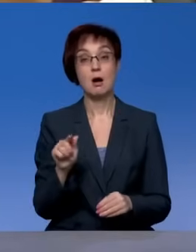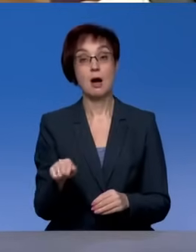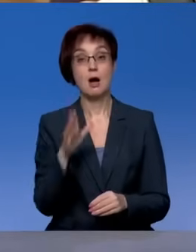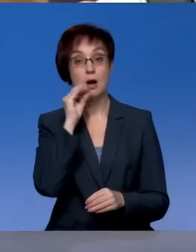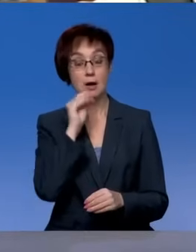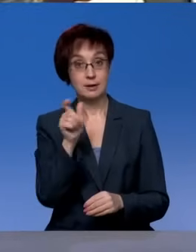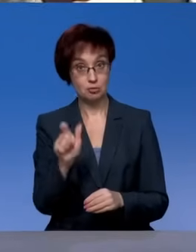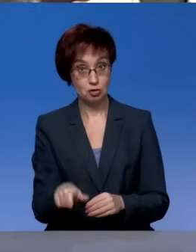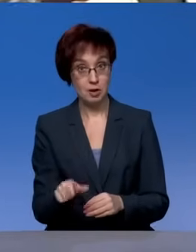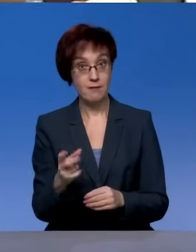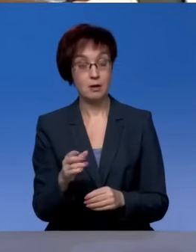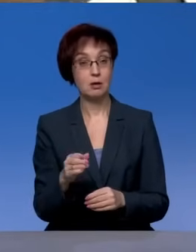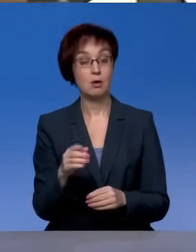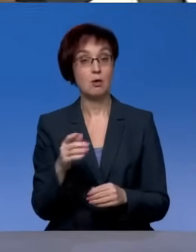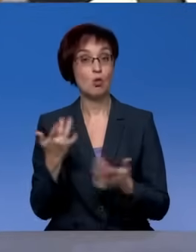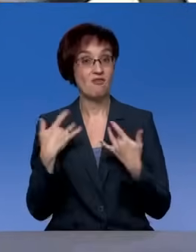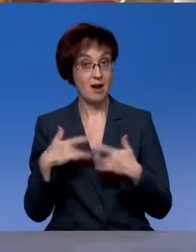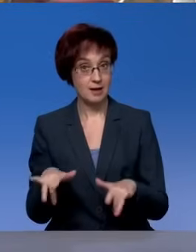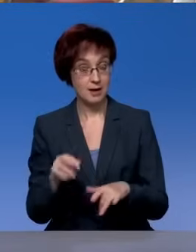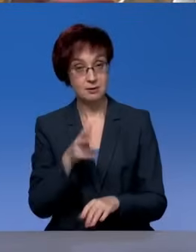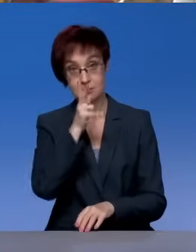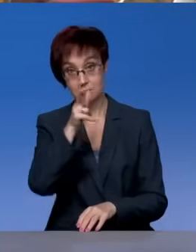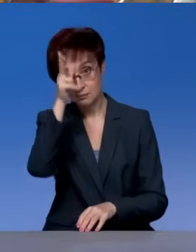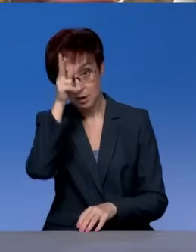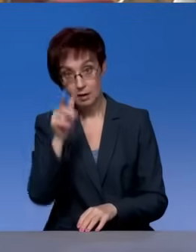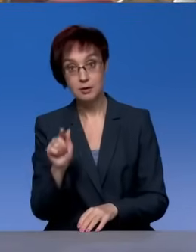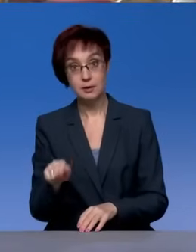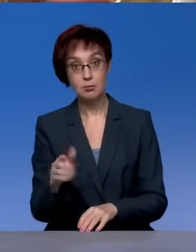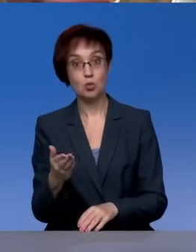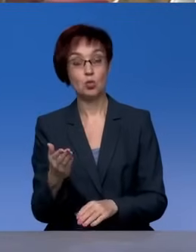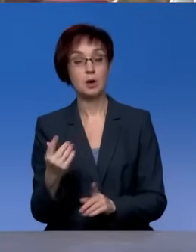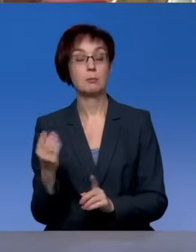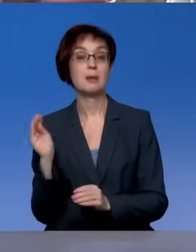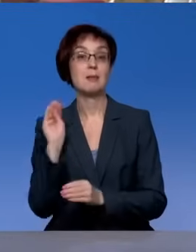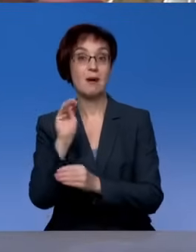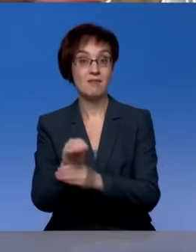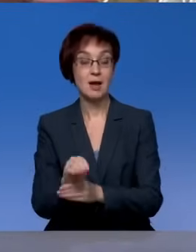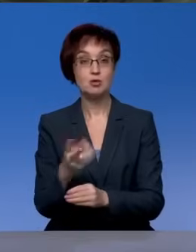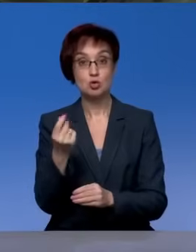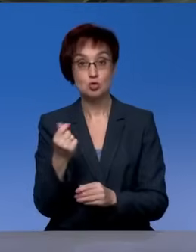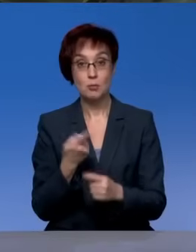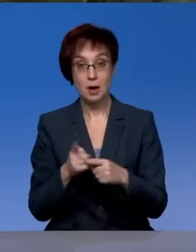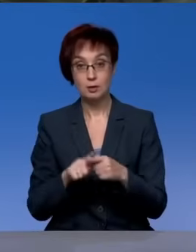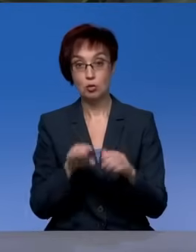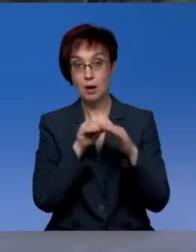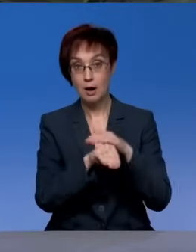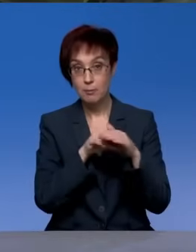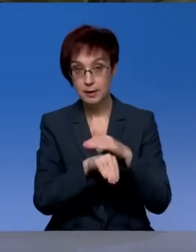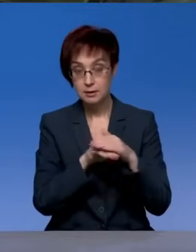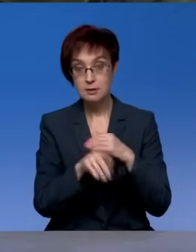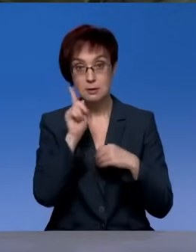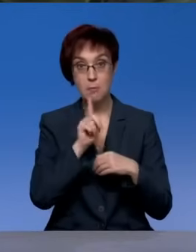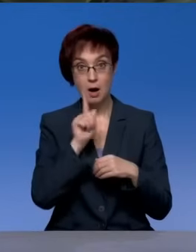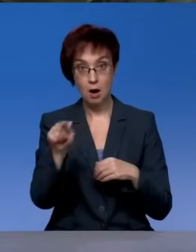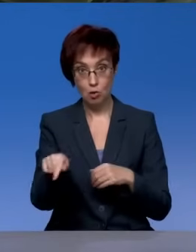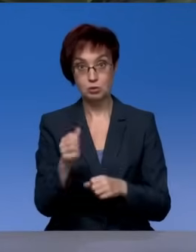такой момент, ему индексируется та сумма, что копилась на тот момент, пока он работал, и эта сумма